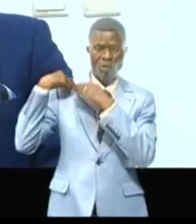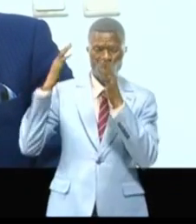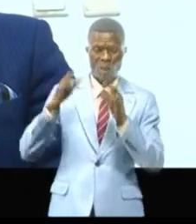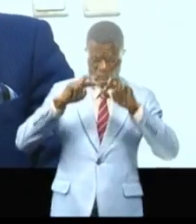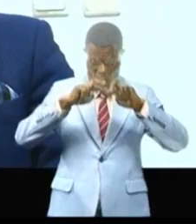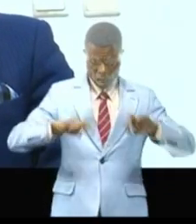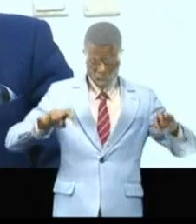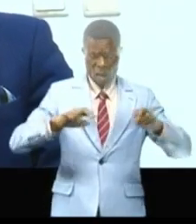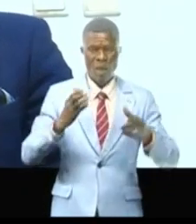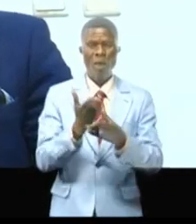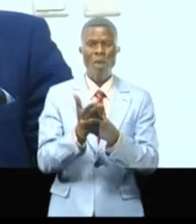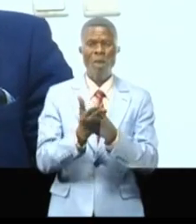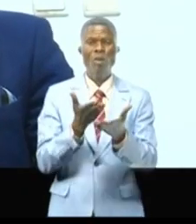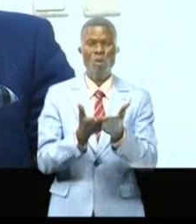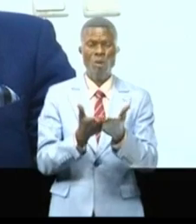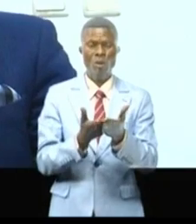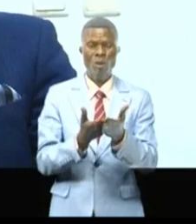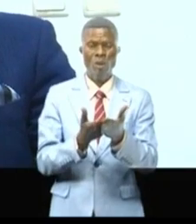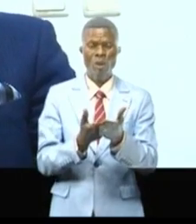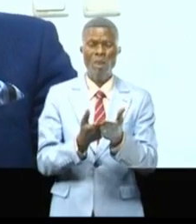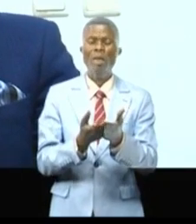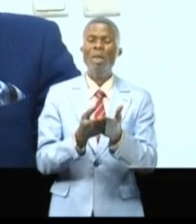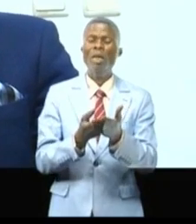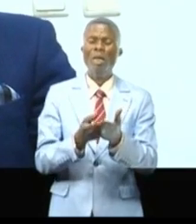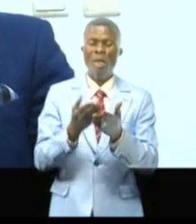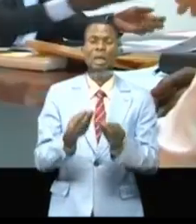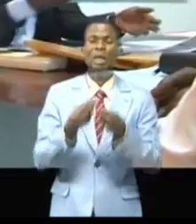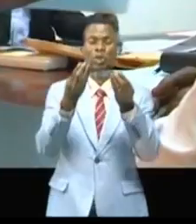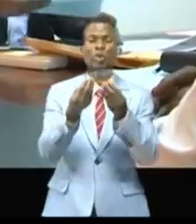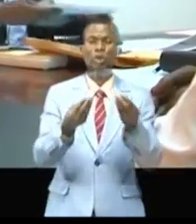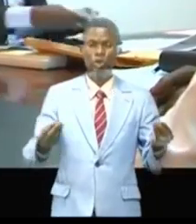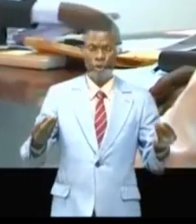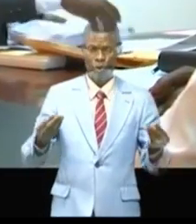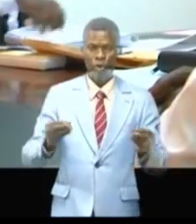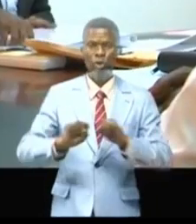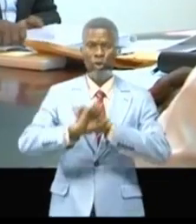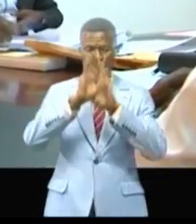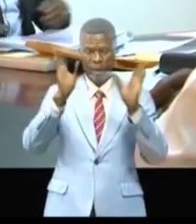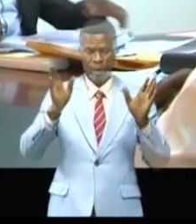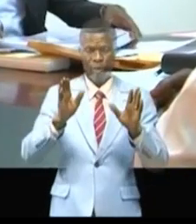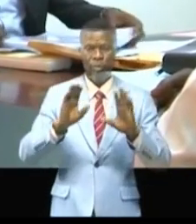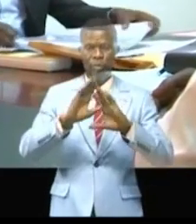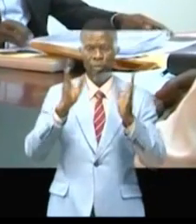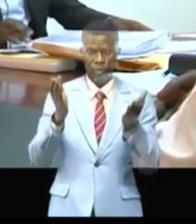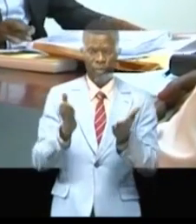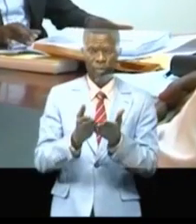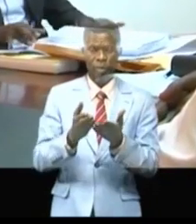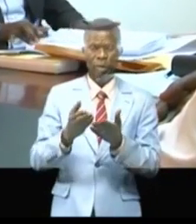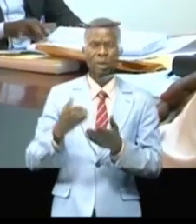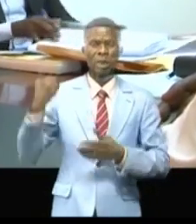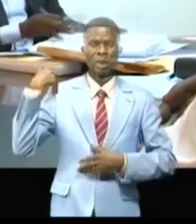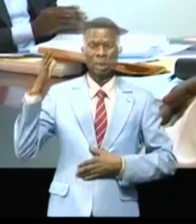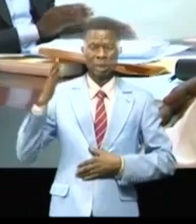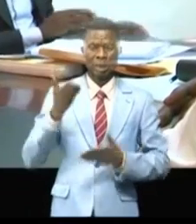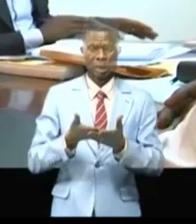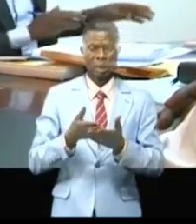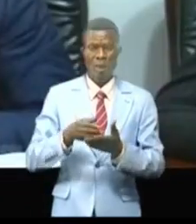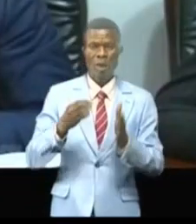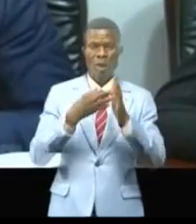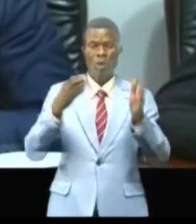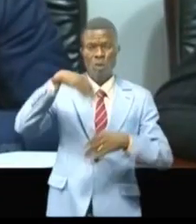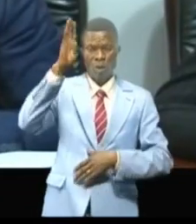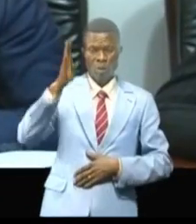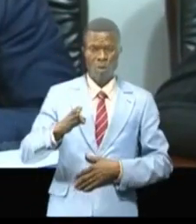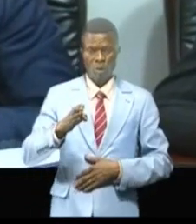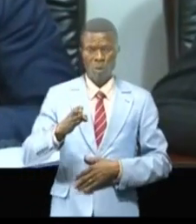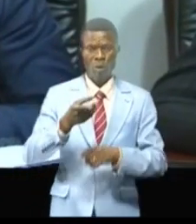d'analyser et de traiter les plis. La Cominière est une entreprise publique dont 90% du capital sont détenus